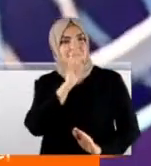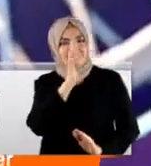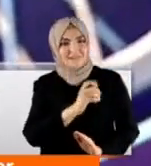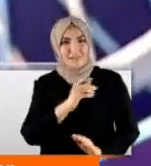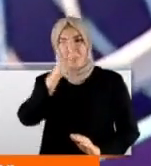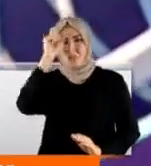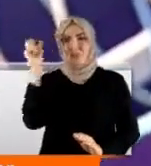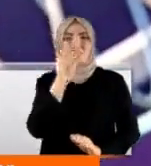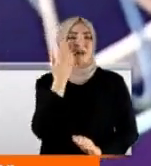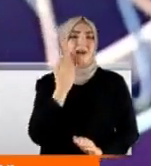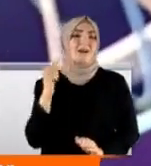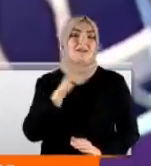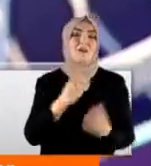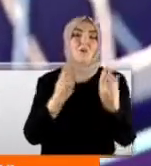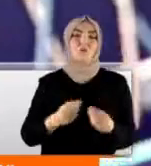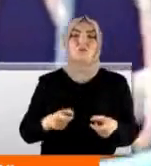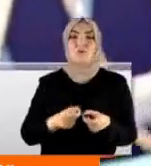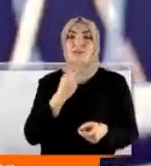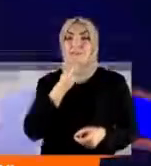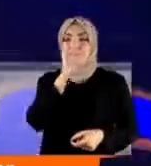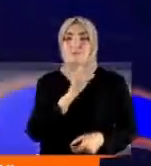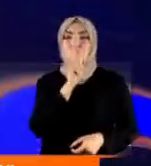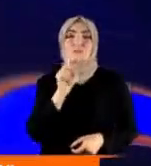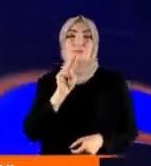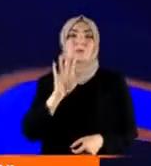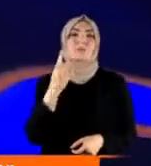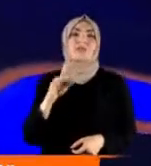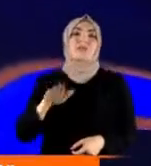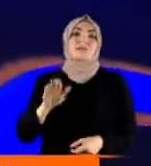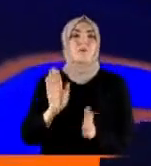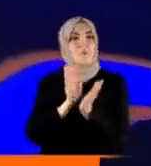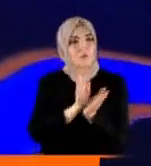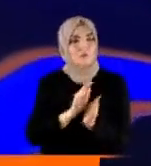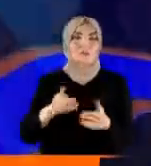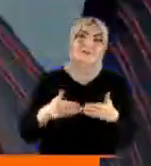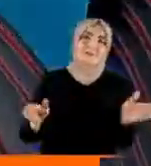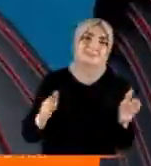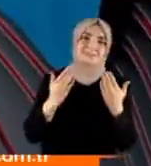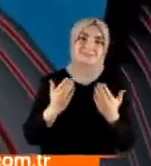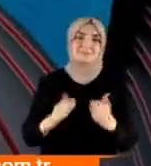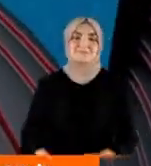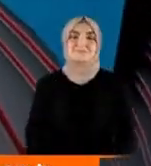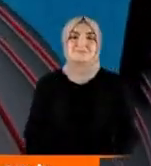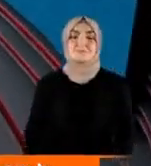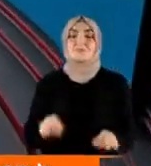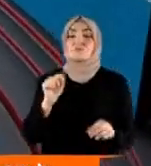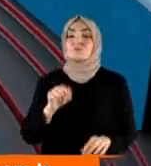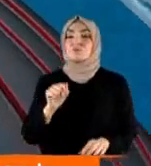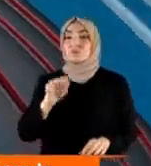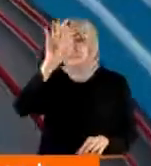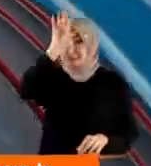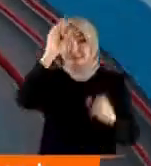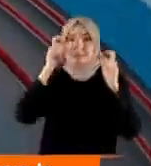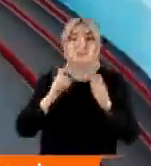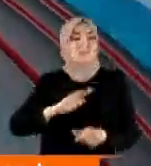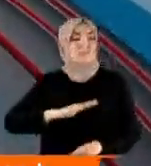Erol, yarışmadan 125 bin liralık ödülle ayrıldı. Bugün İstanbul'da bambaşka